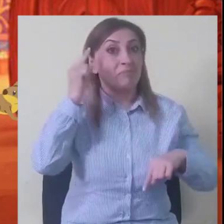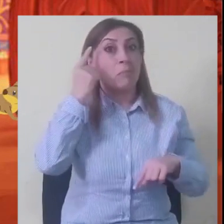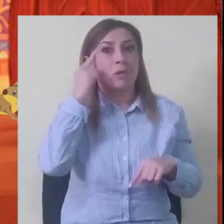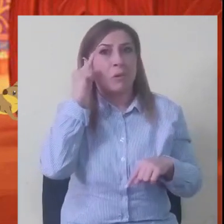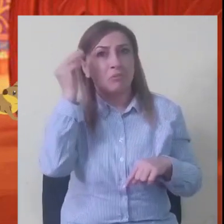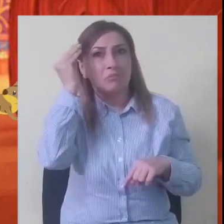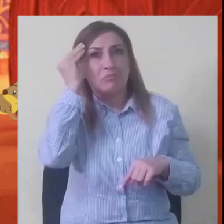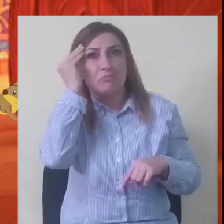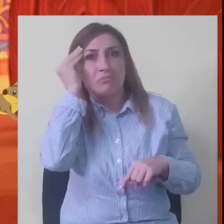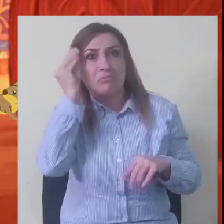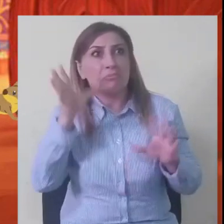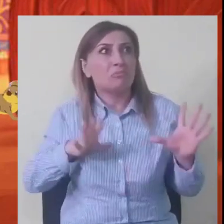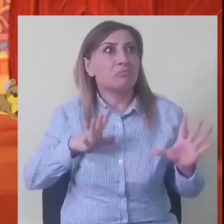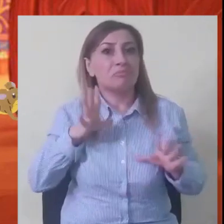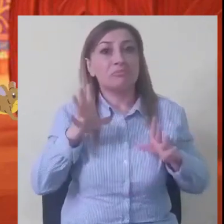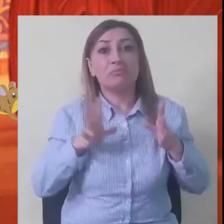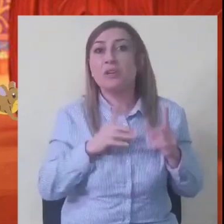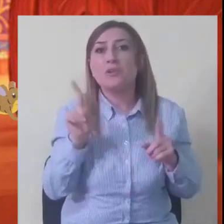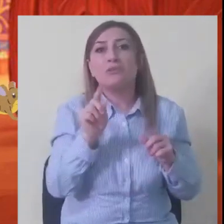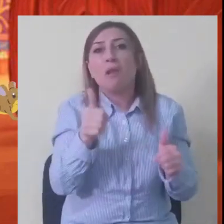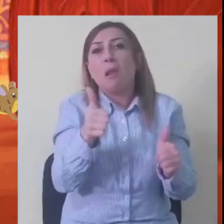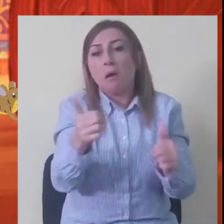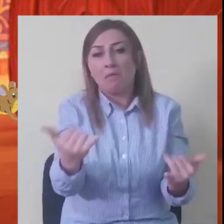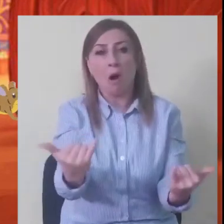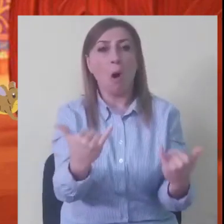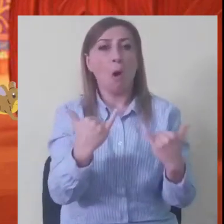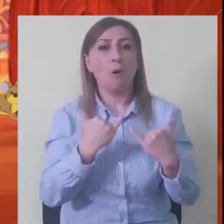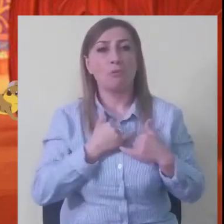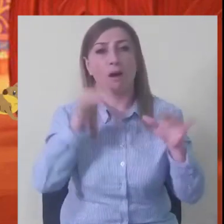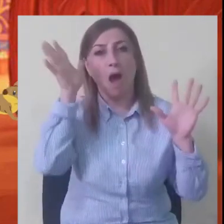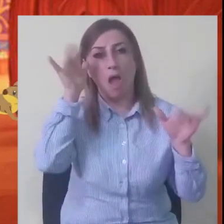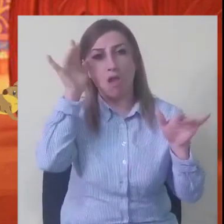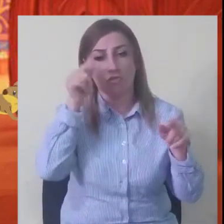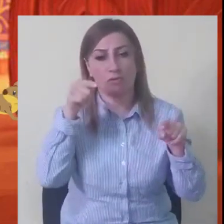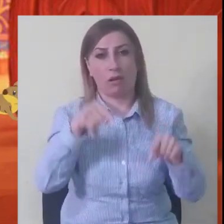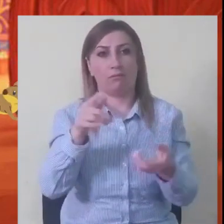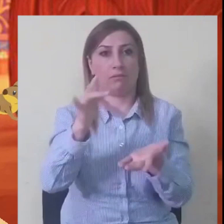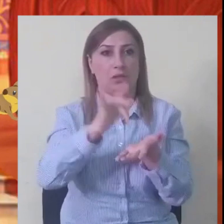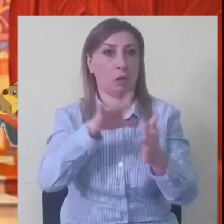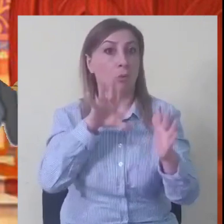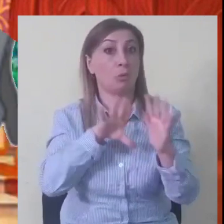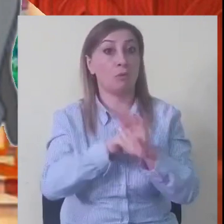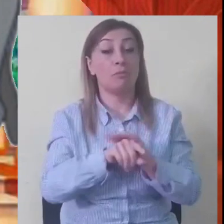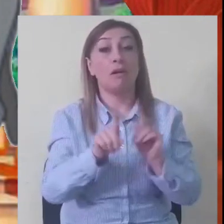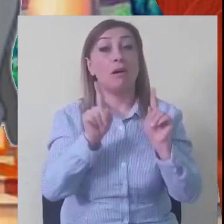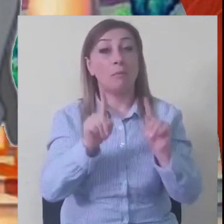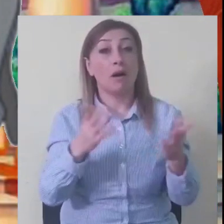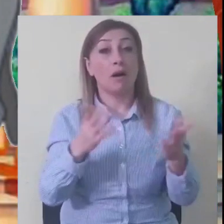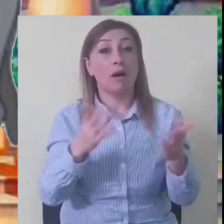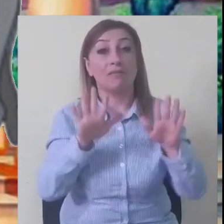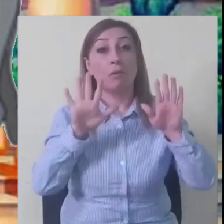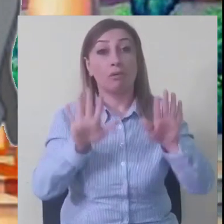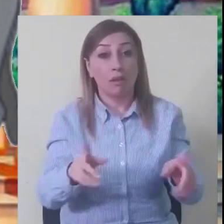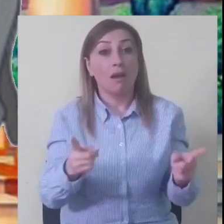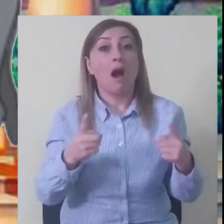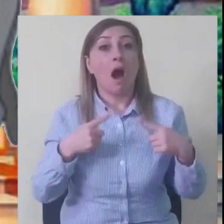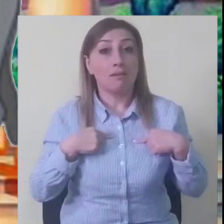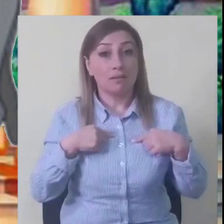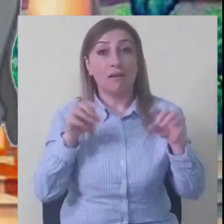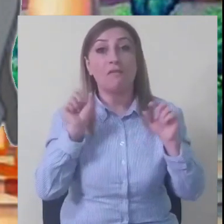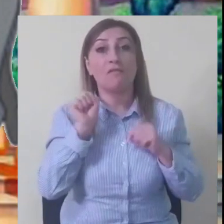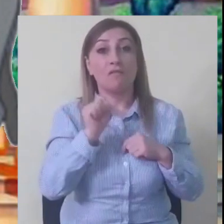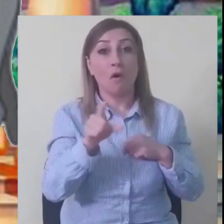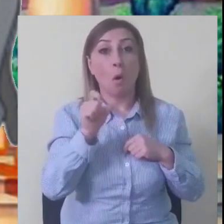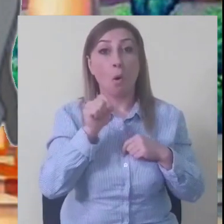էր, բերկրում, ինչ լավ են հարգում էշին այս երկրում։ Բայց երբ տեղ հասան, ոսկին